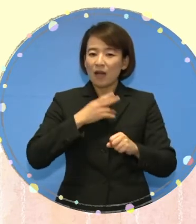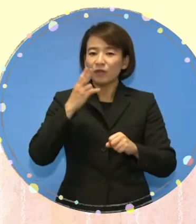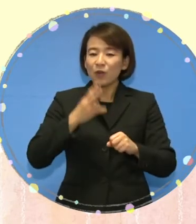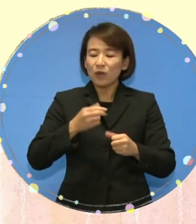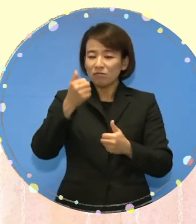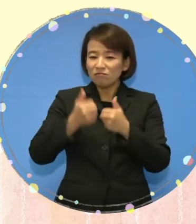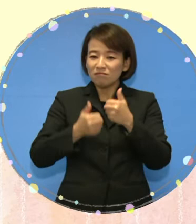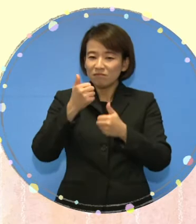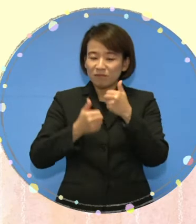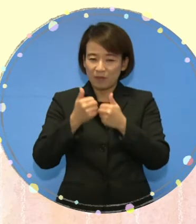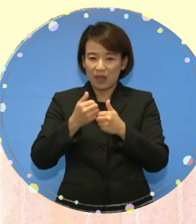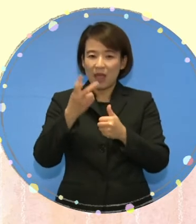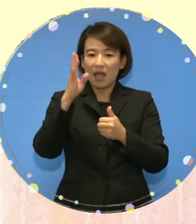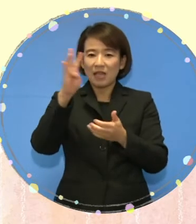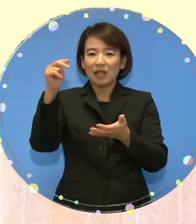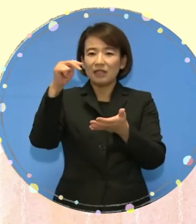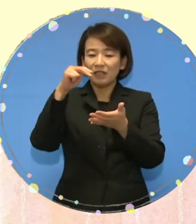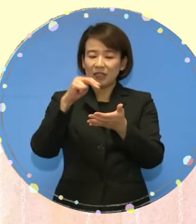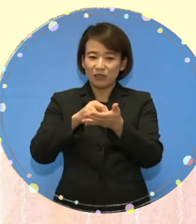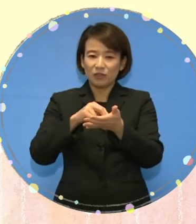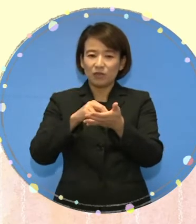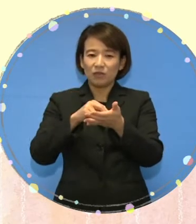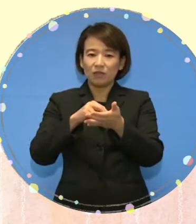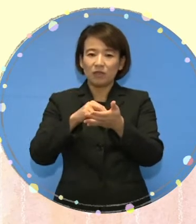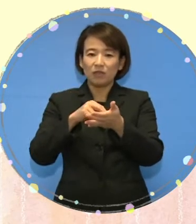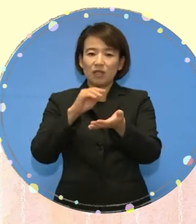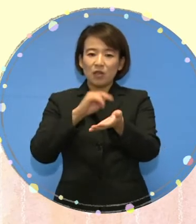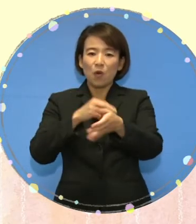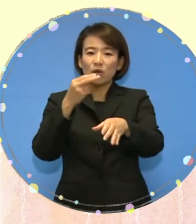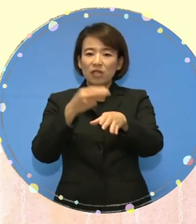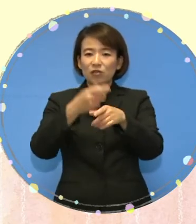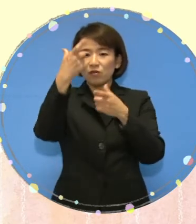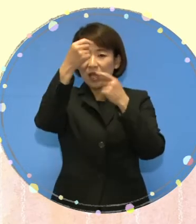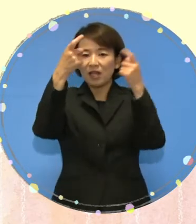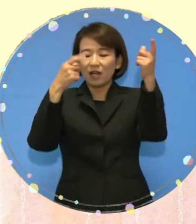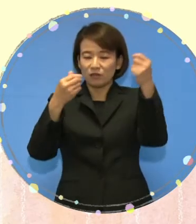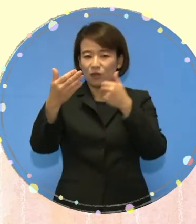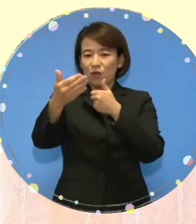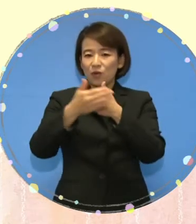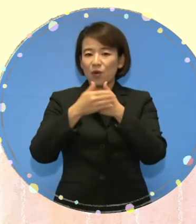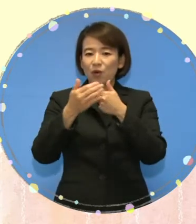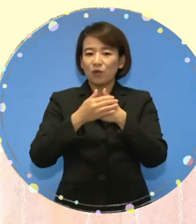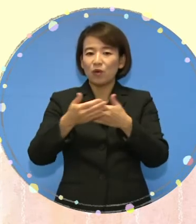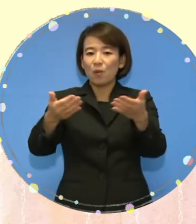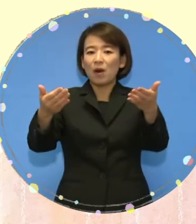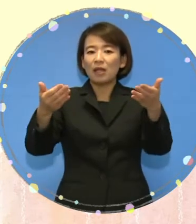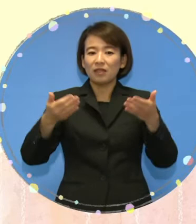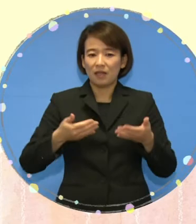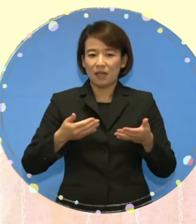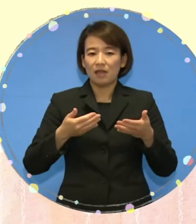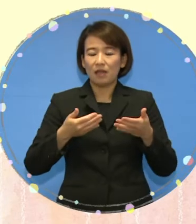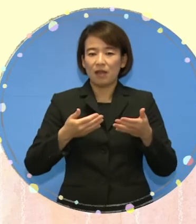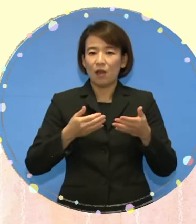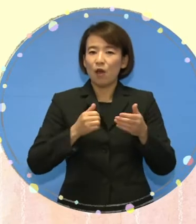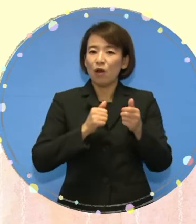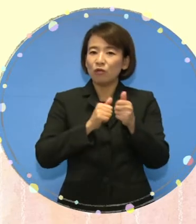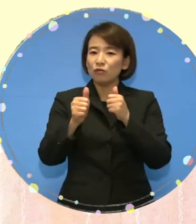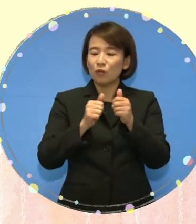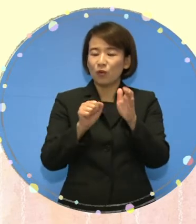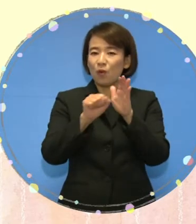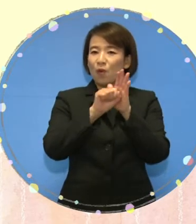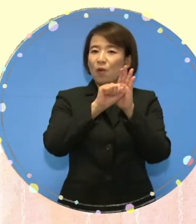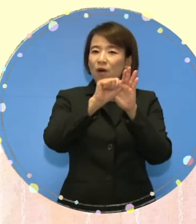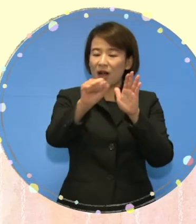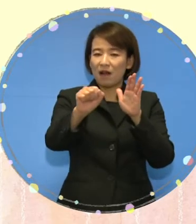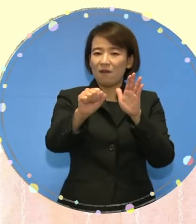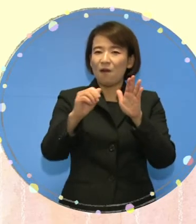を競い合うとともに県立医療技術大学の協力を得て事業の評価も分析を行い運動の